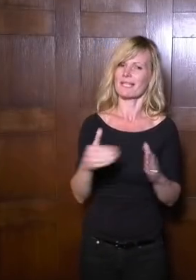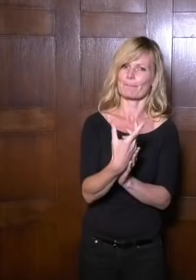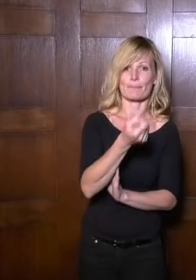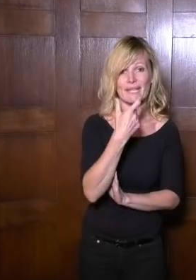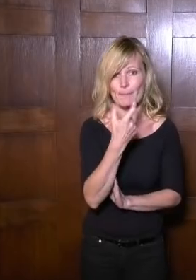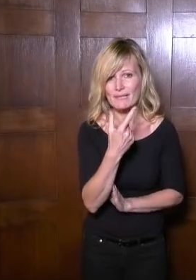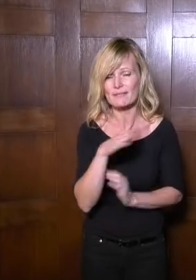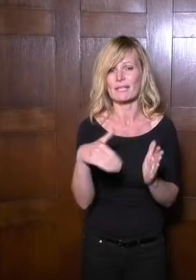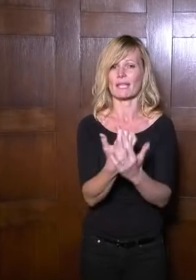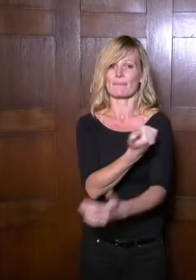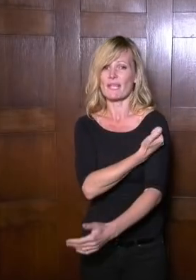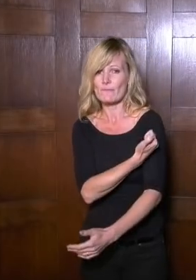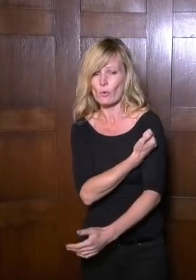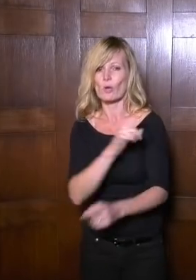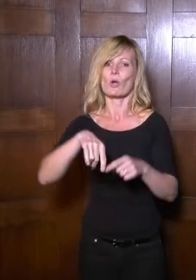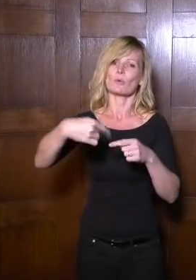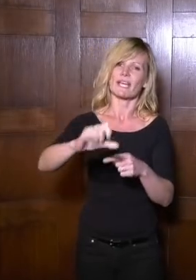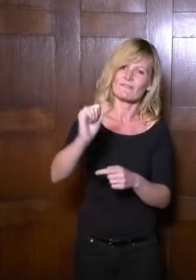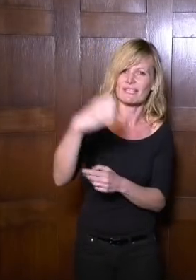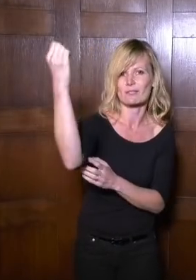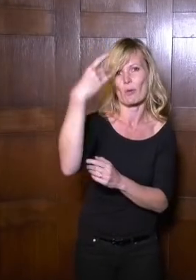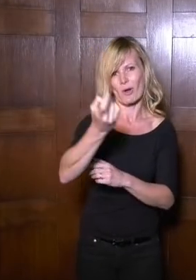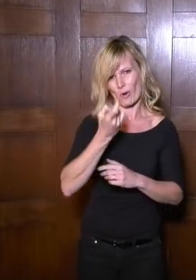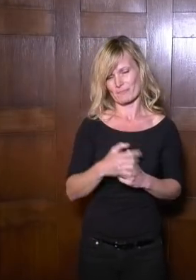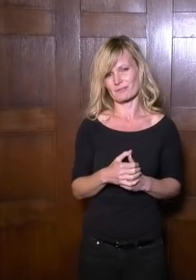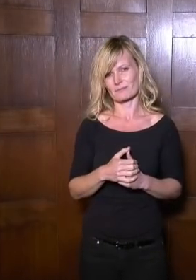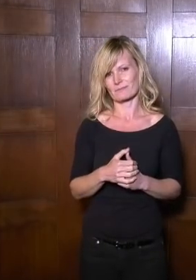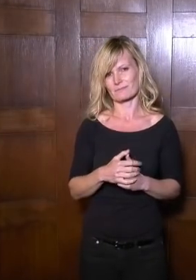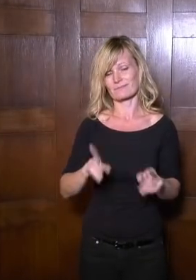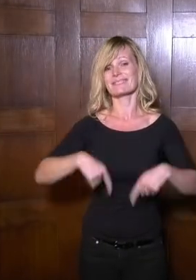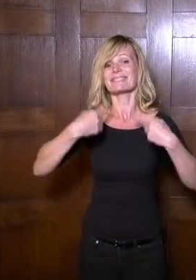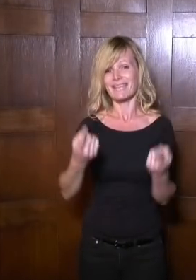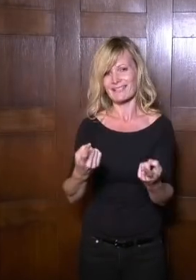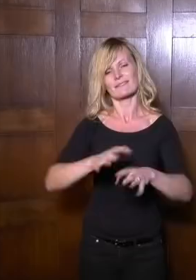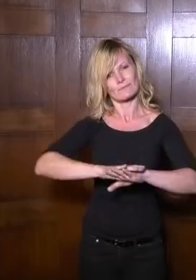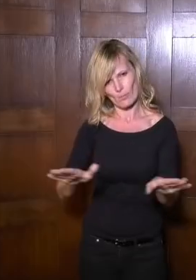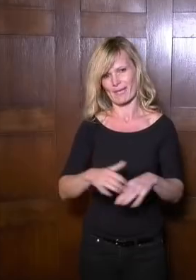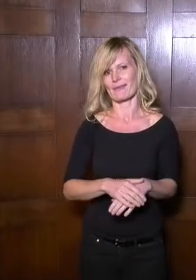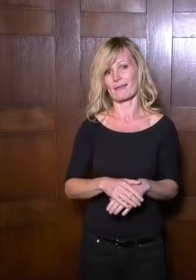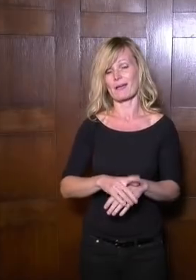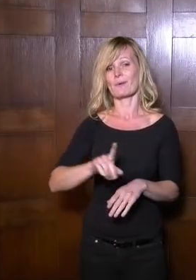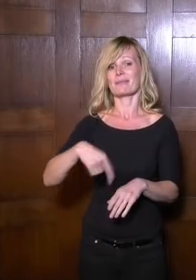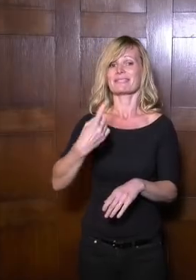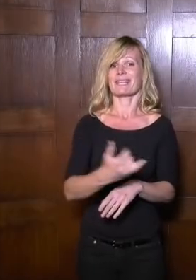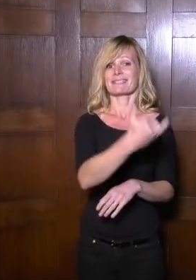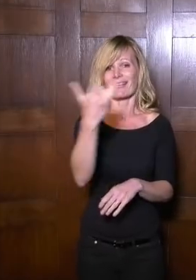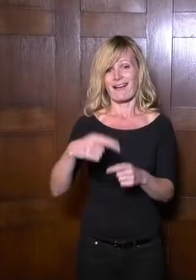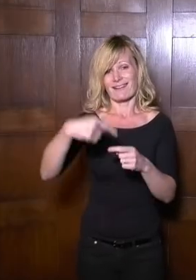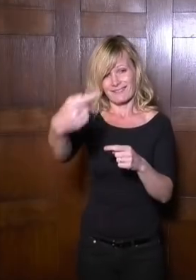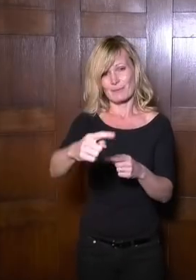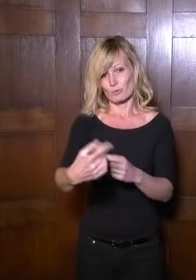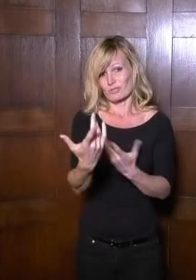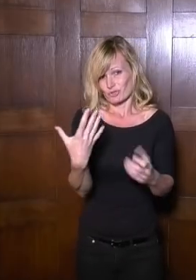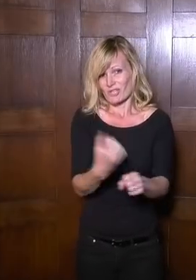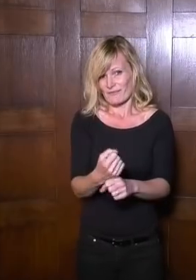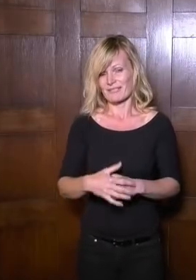Impfstoff geben, da kommt wieder der Sommer. Die Sache ist dann im Wesentlichen geklärt. Aber bis dahin müssen wir kommen. Und wir heißt,